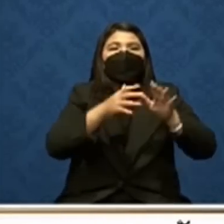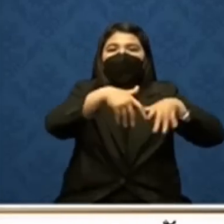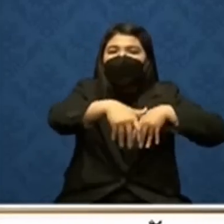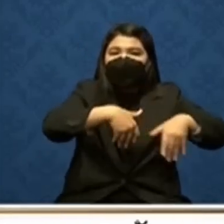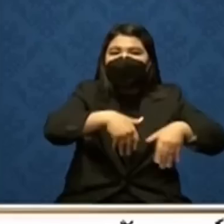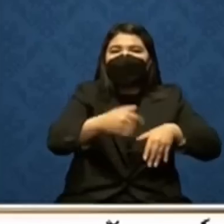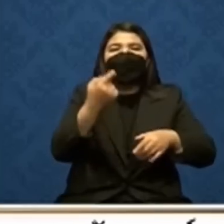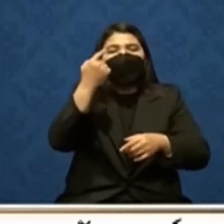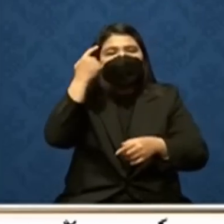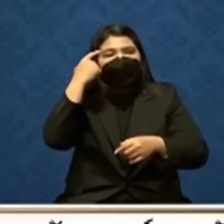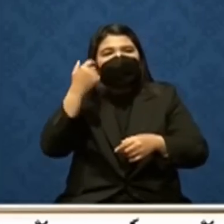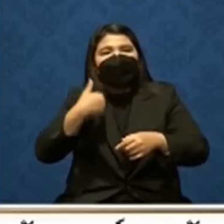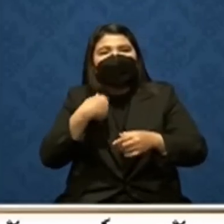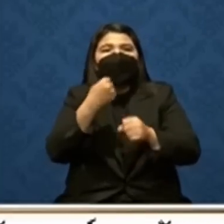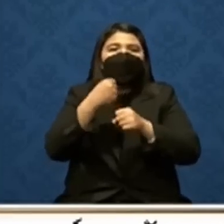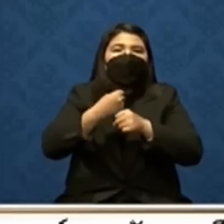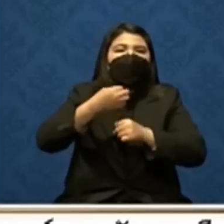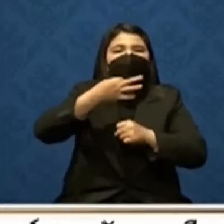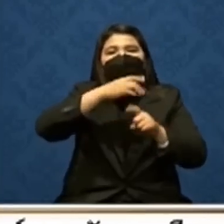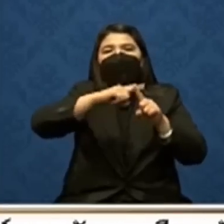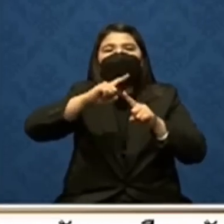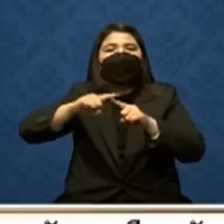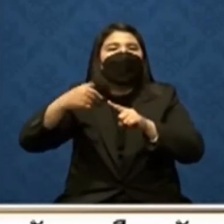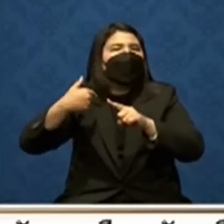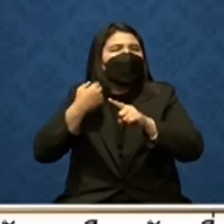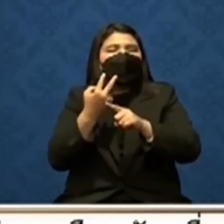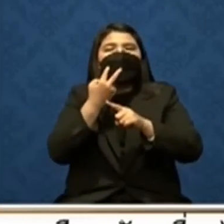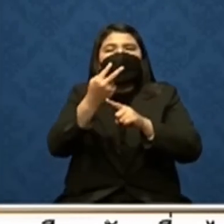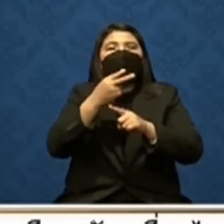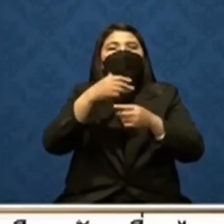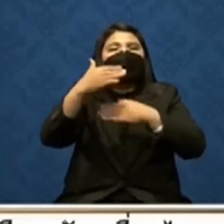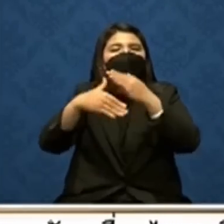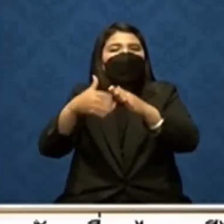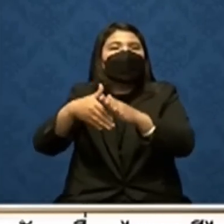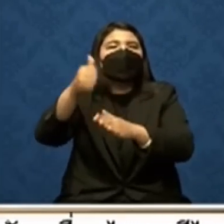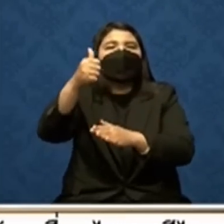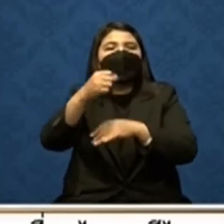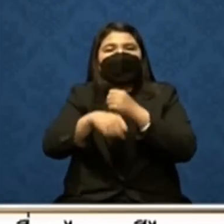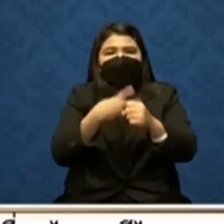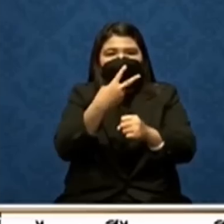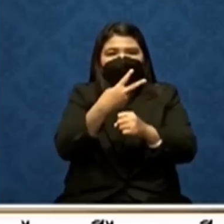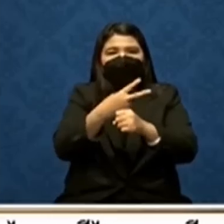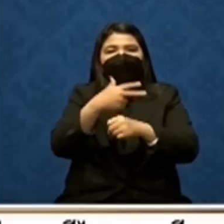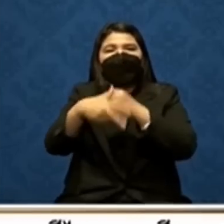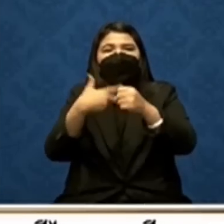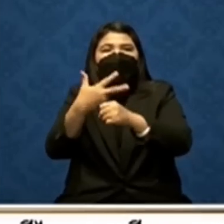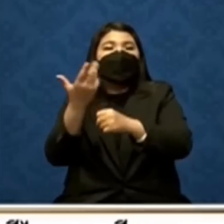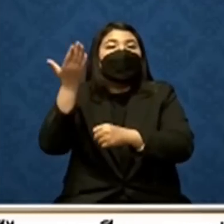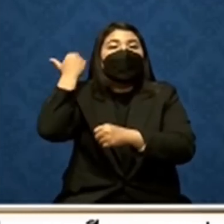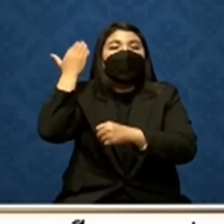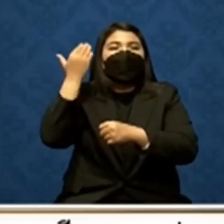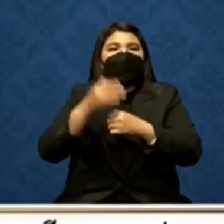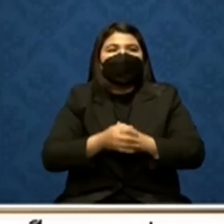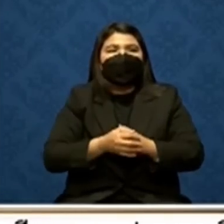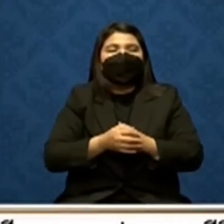ทจะลืมตาอ้าปากแล้วกเหแงสวังที่ปลายอุมงที่เราเคยถามหาเมื่อ 2-3 ปที่ผ่านมาในแ่ของโควิด